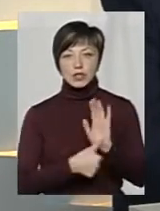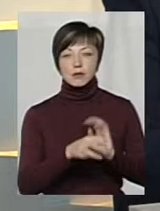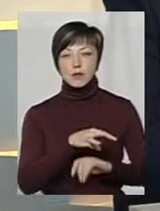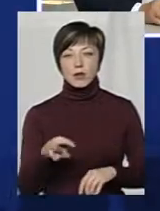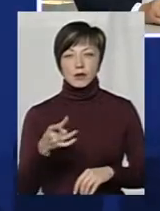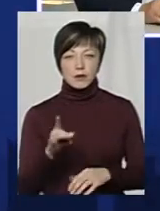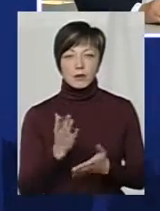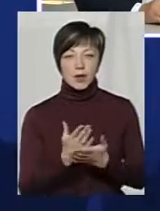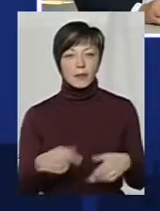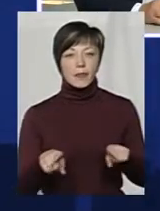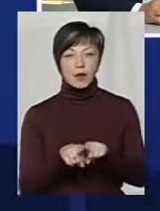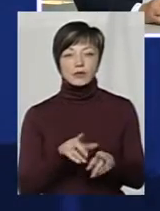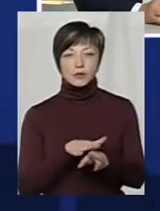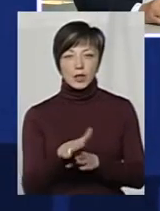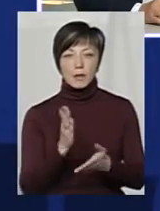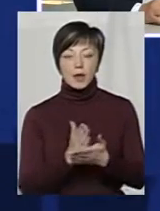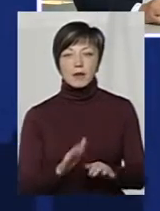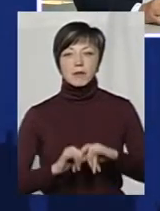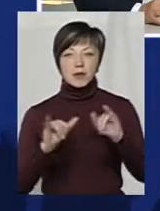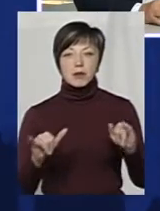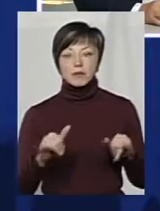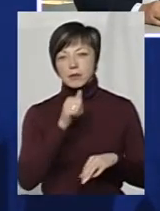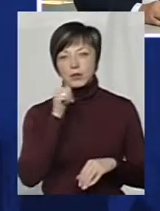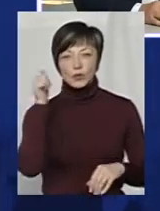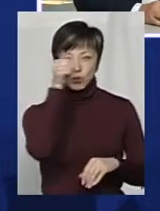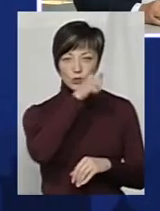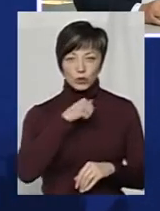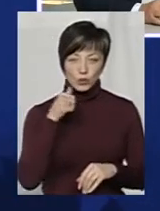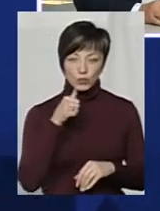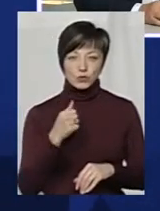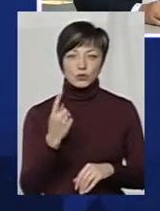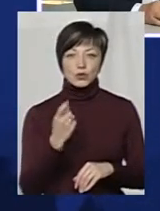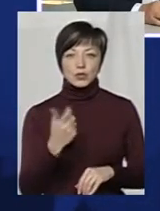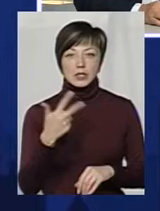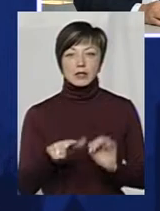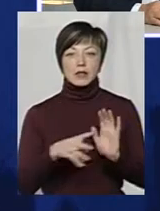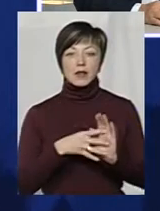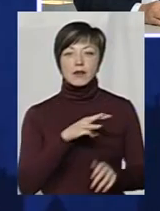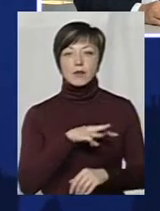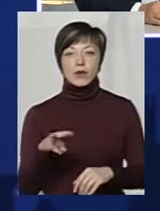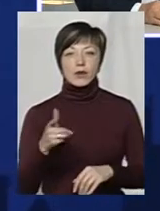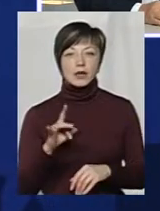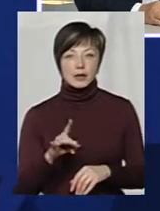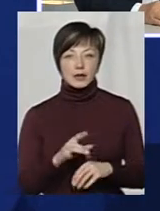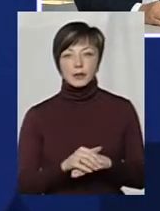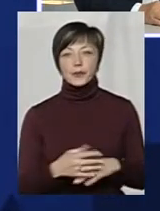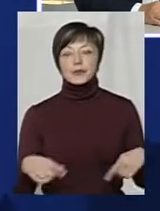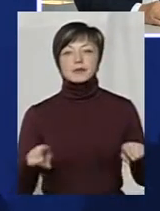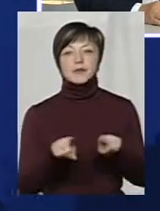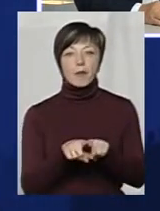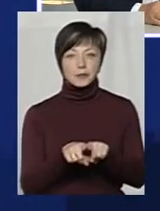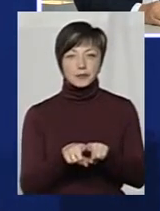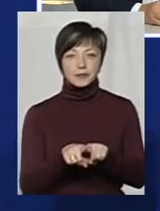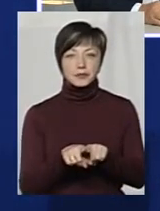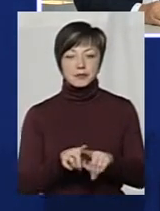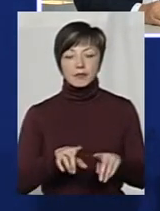гривень. Маємо також його виконання, маємо приріст до минулого року 139 мільйонів гривень. Також